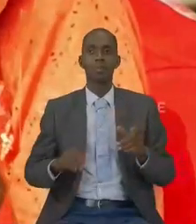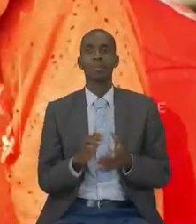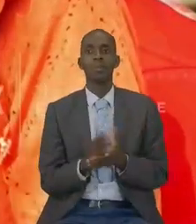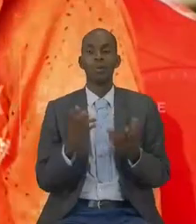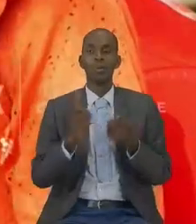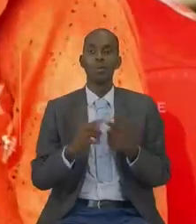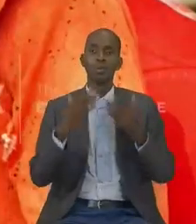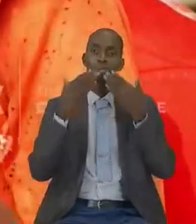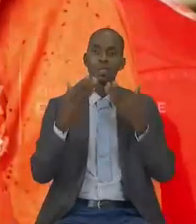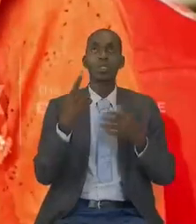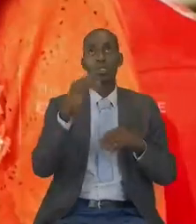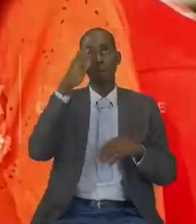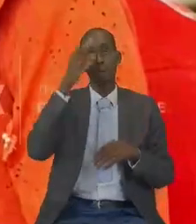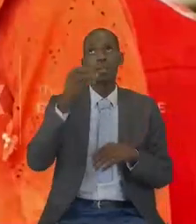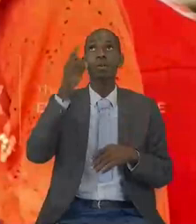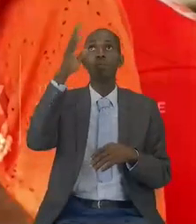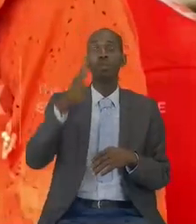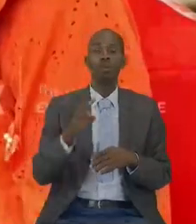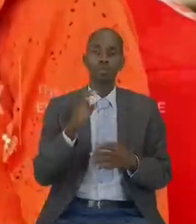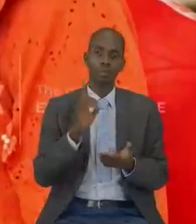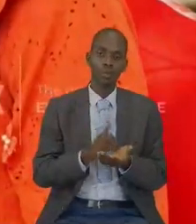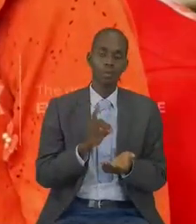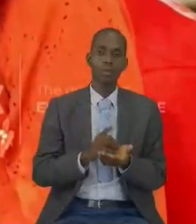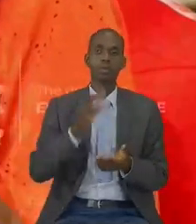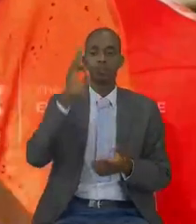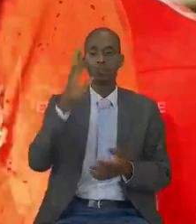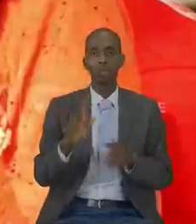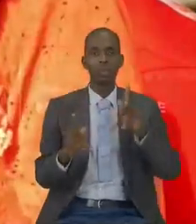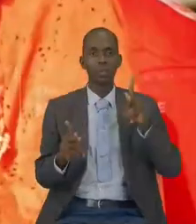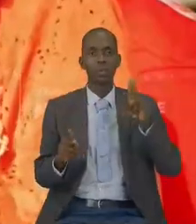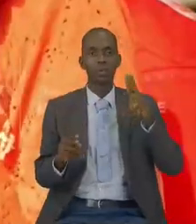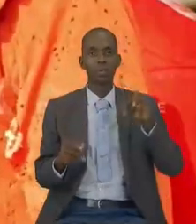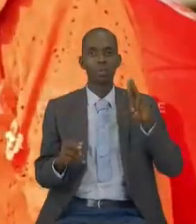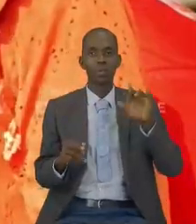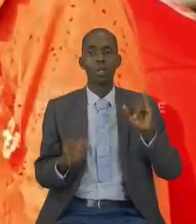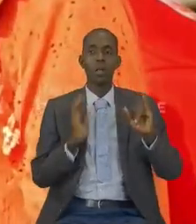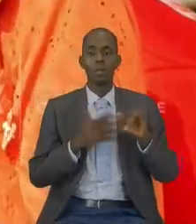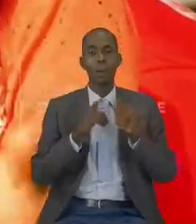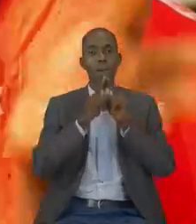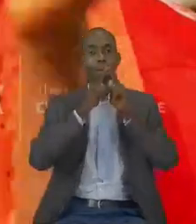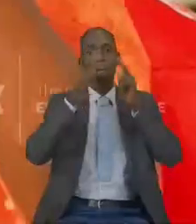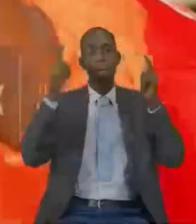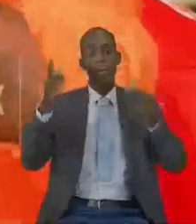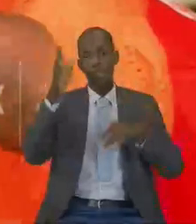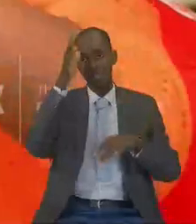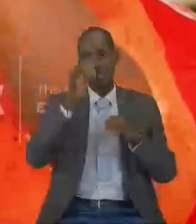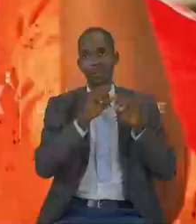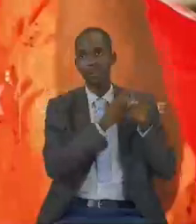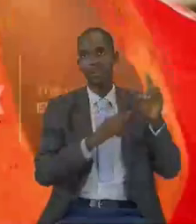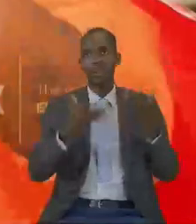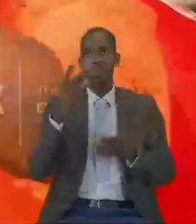Dieu. Vraiment, je veux remercier l'homme de Dieu, le pasteur Dr. Douvin.Koumoui, notre grand-papa dans le